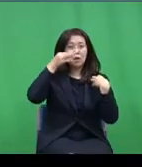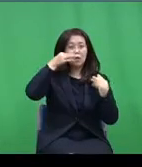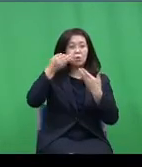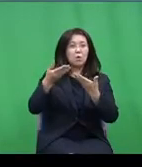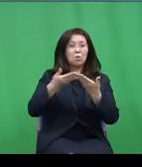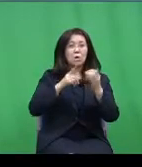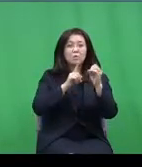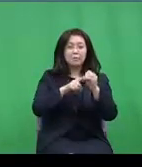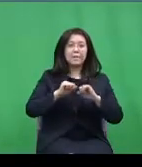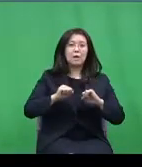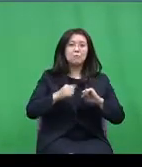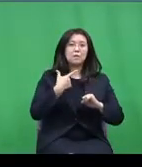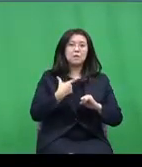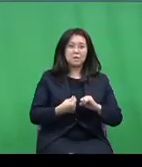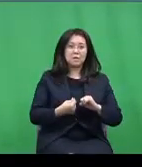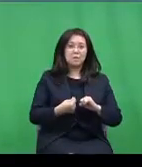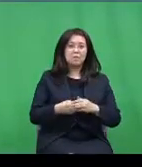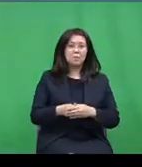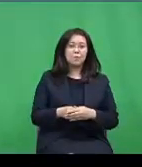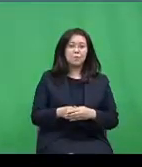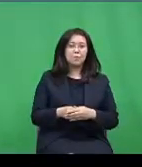されるように頑張っていきたいと思いますけれども、